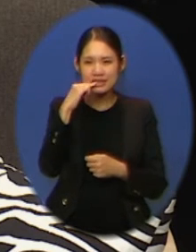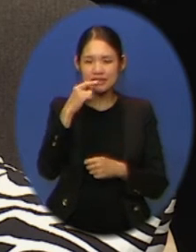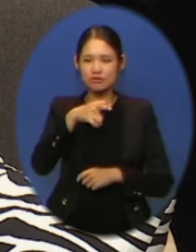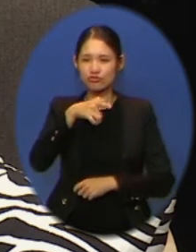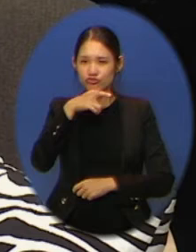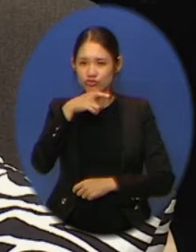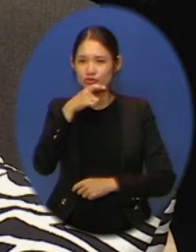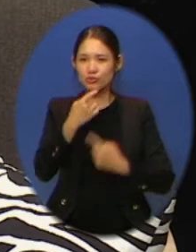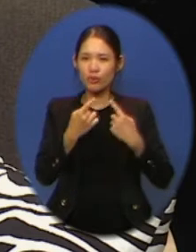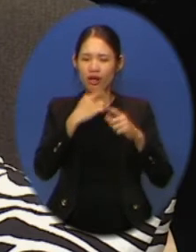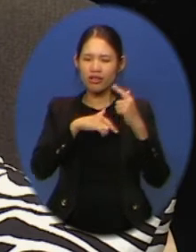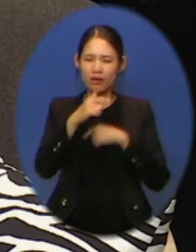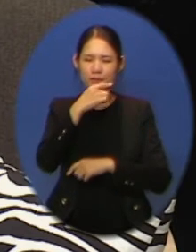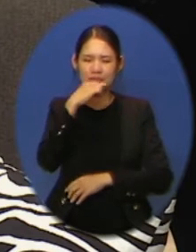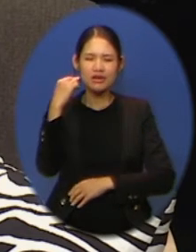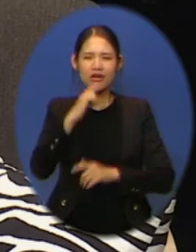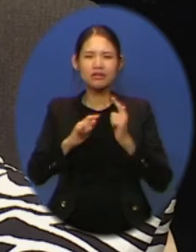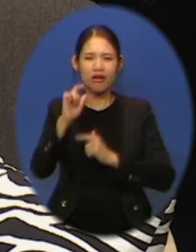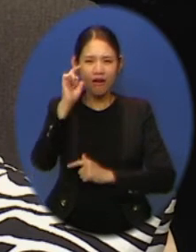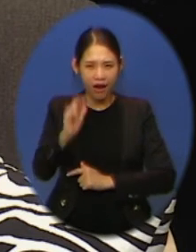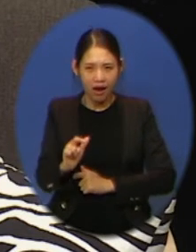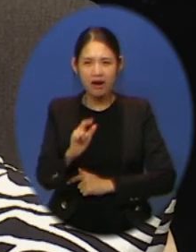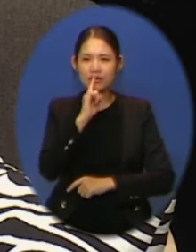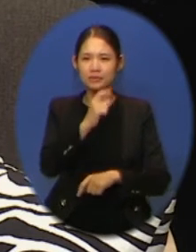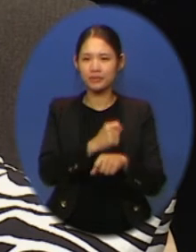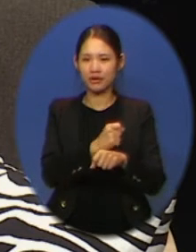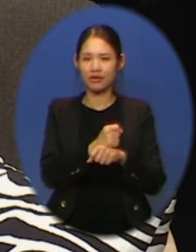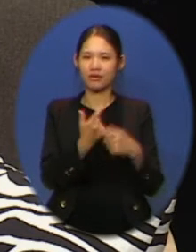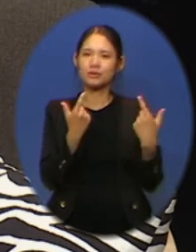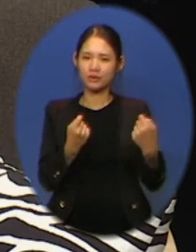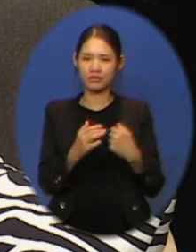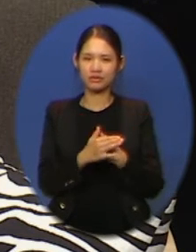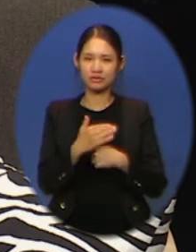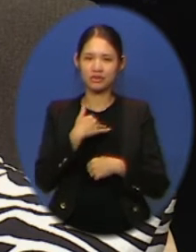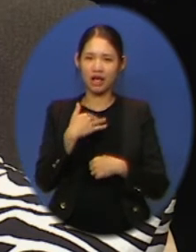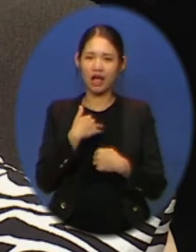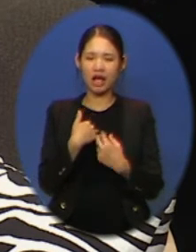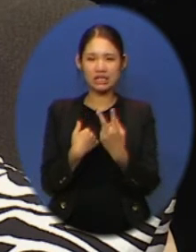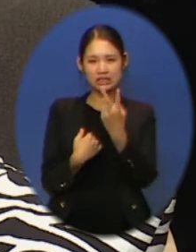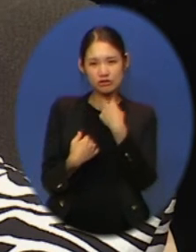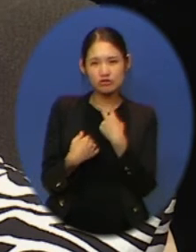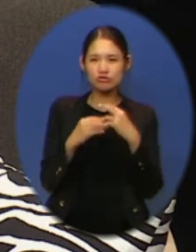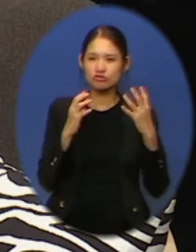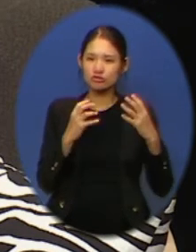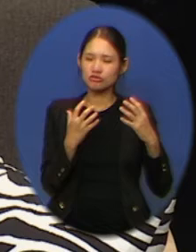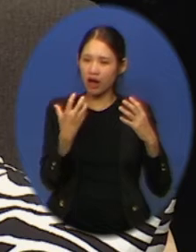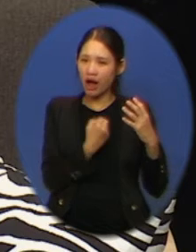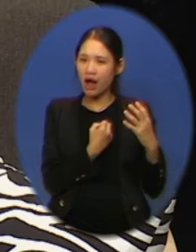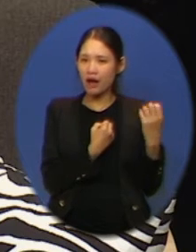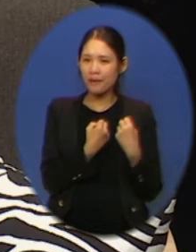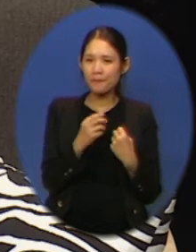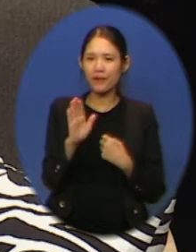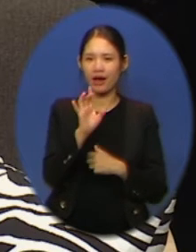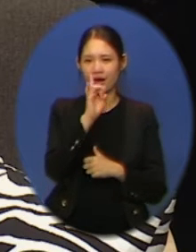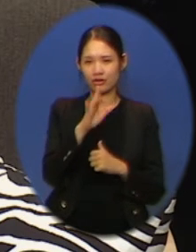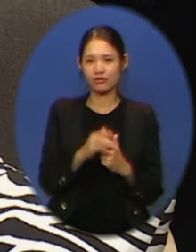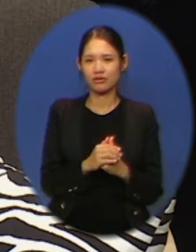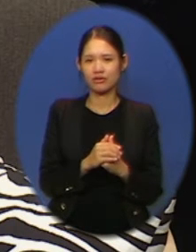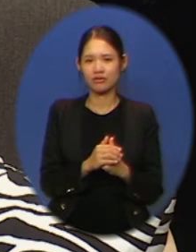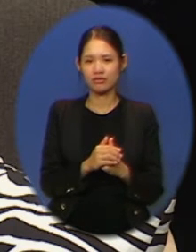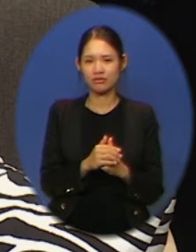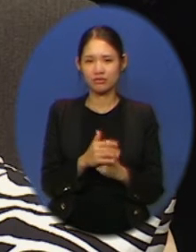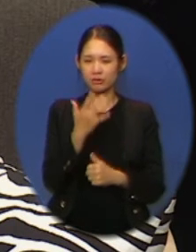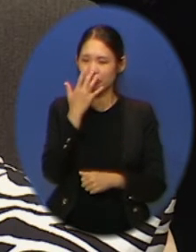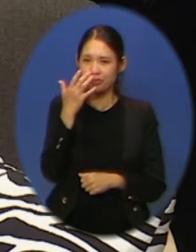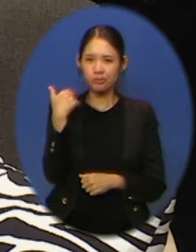그래서는 또 제가 이중 국적을 가질 수도 없는 형편입니다. 왜냐하면 그렇죠. 나도 몰랐는데 미국